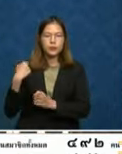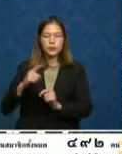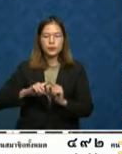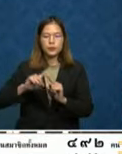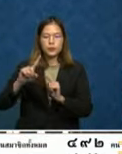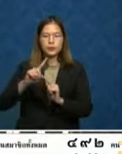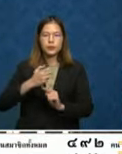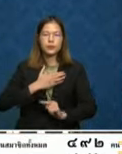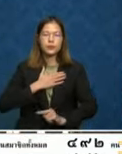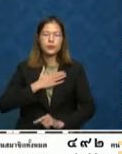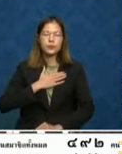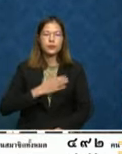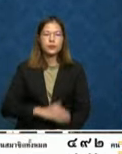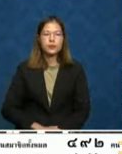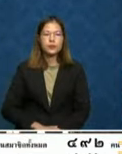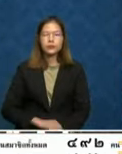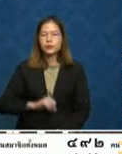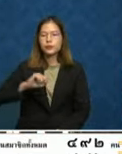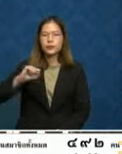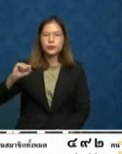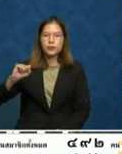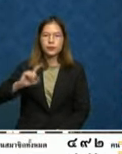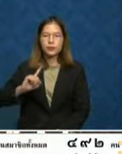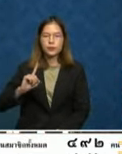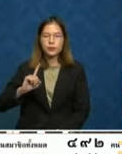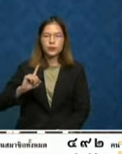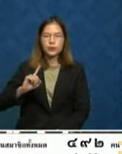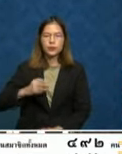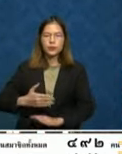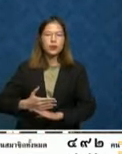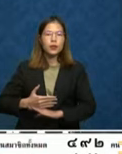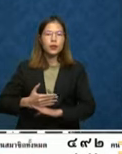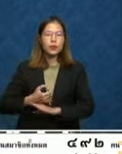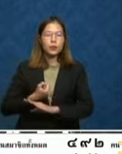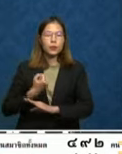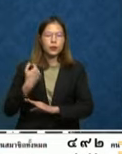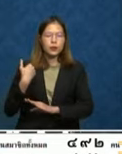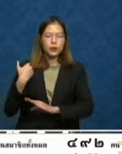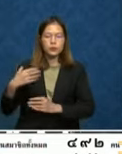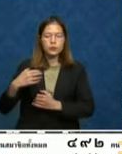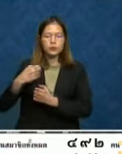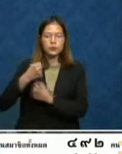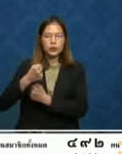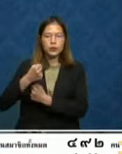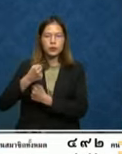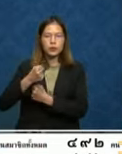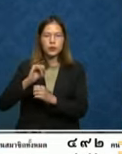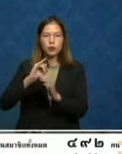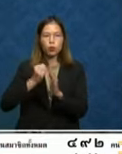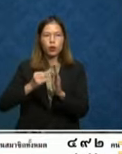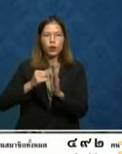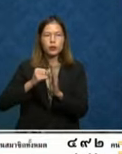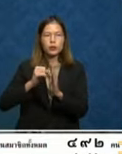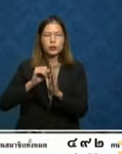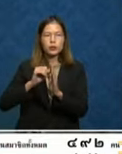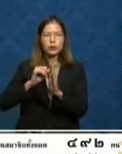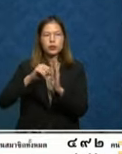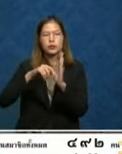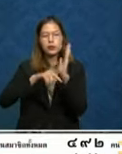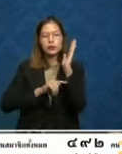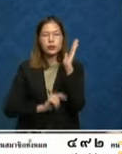กระผมนายการตั้งปองสมาชิกสภาผู้แทนราษฎรจังหวัดตรังเขตที่ 4จากพรรคประชาธิปัตย์ท่านประธานครับผมขอเสนอ